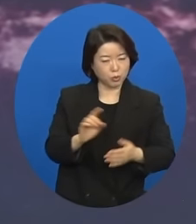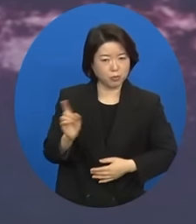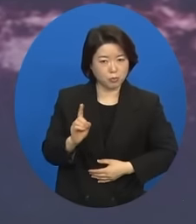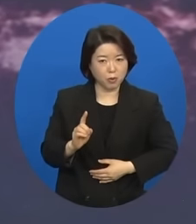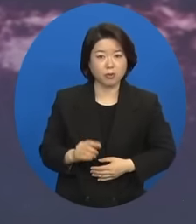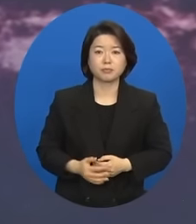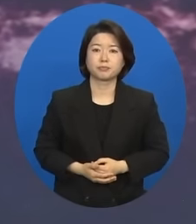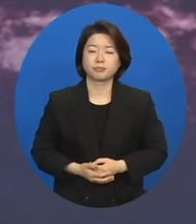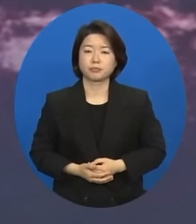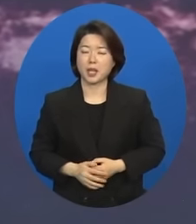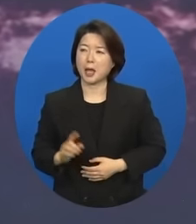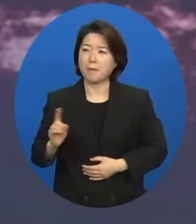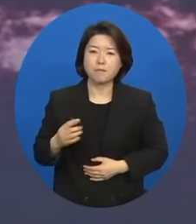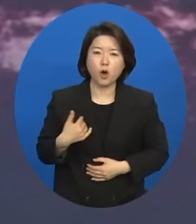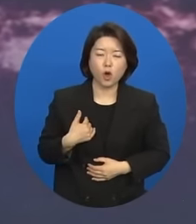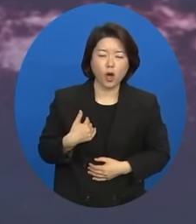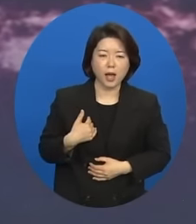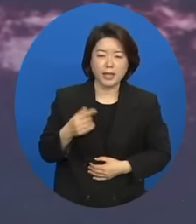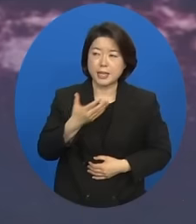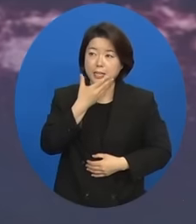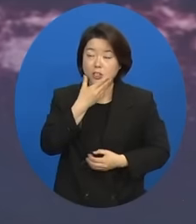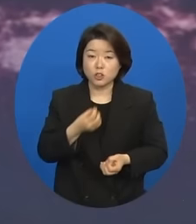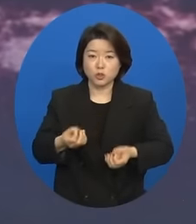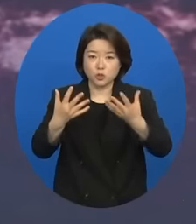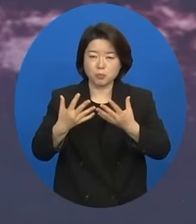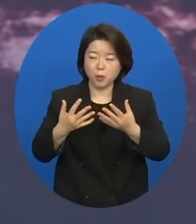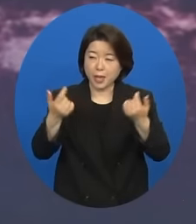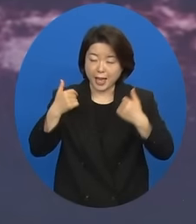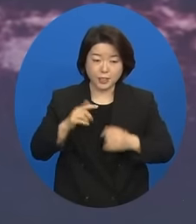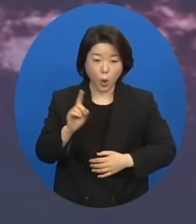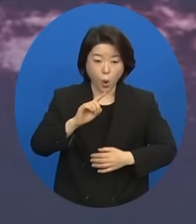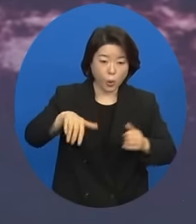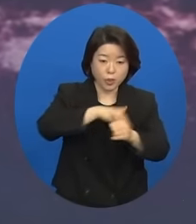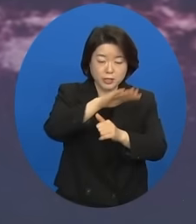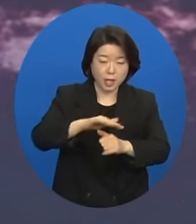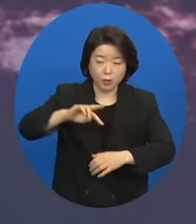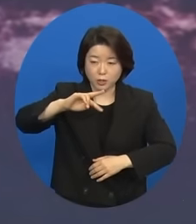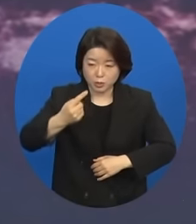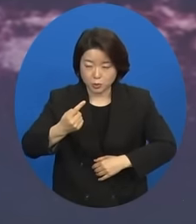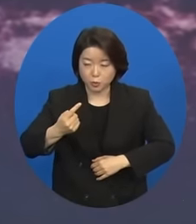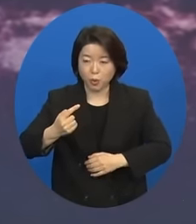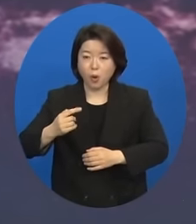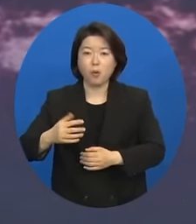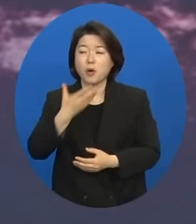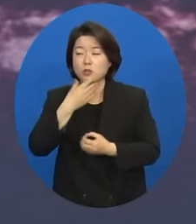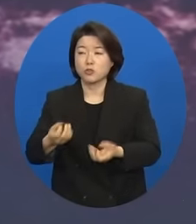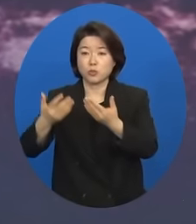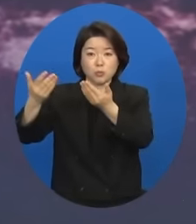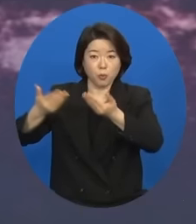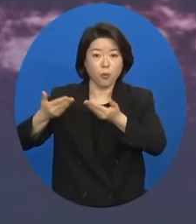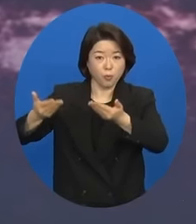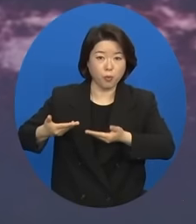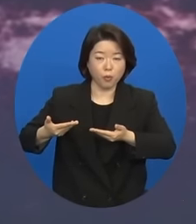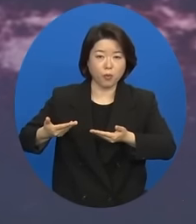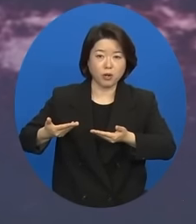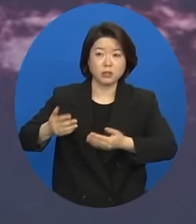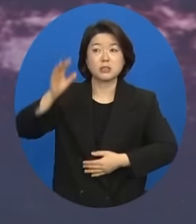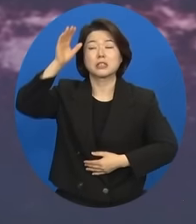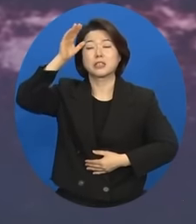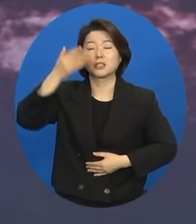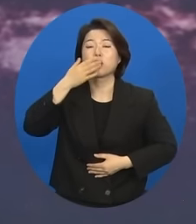여러분 뭔가이 방탄 축복 이런 거 있죠 어떤 상황에서도 축복이 오는 방탄 축복 기대할 수 있습니다 야의